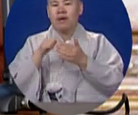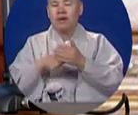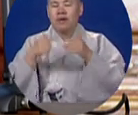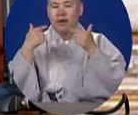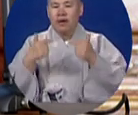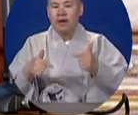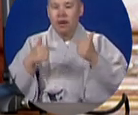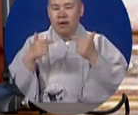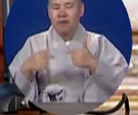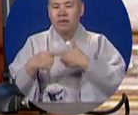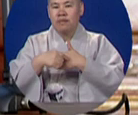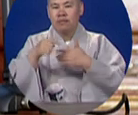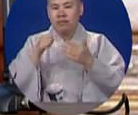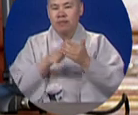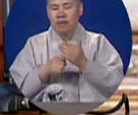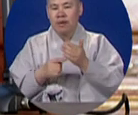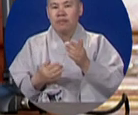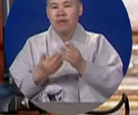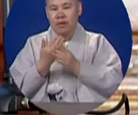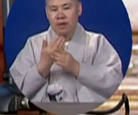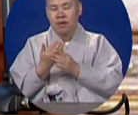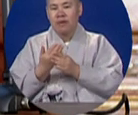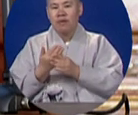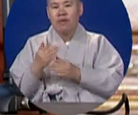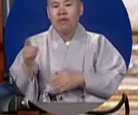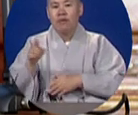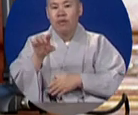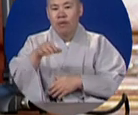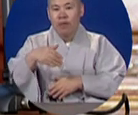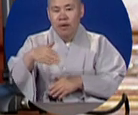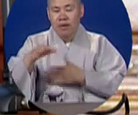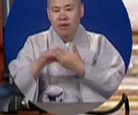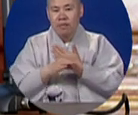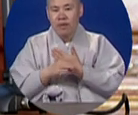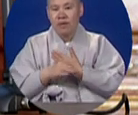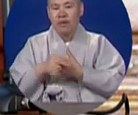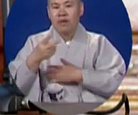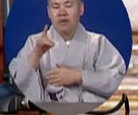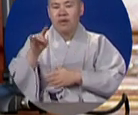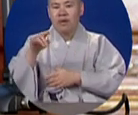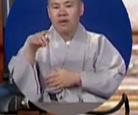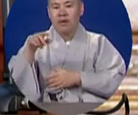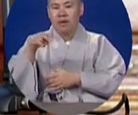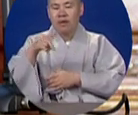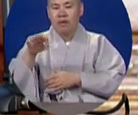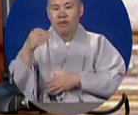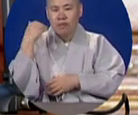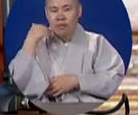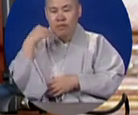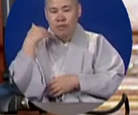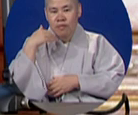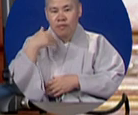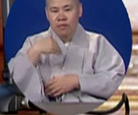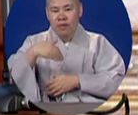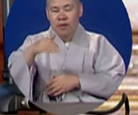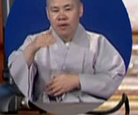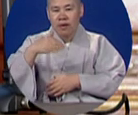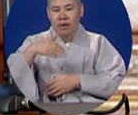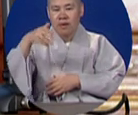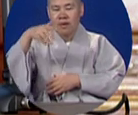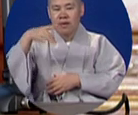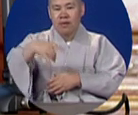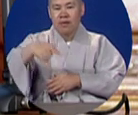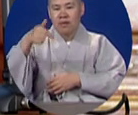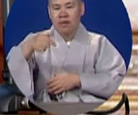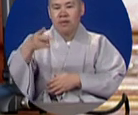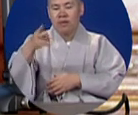일으켜요 기심에서 어디로 가느냐 저 대상으로 가는 거예요 나아갈 취자 경계